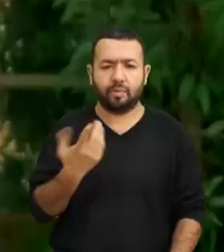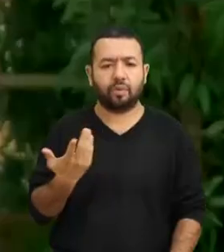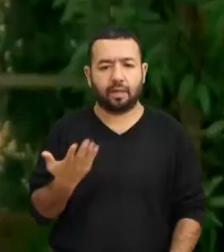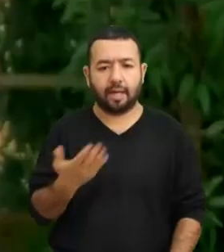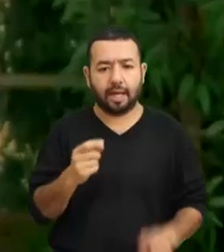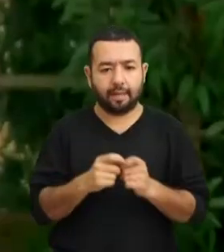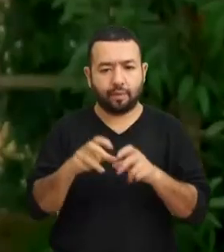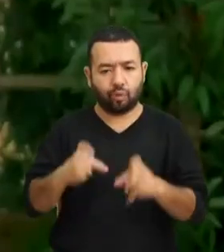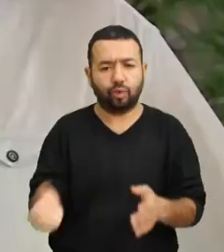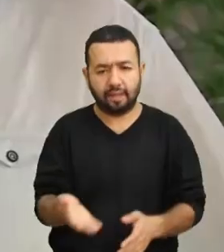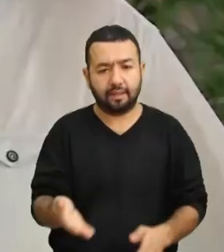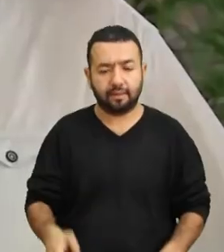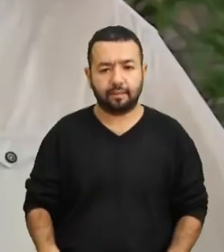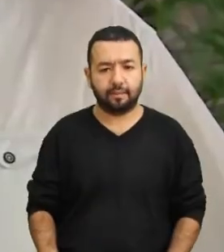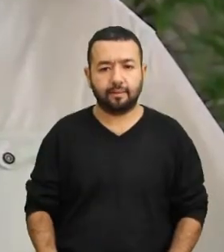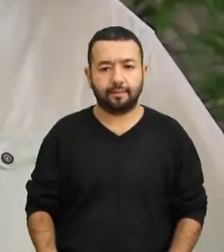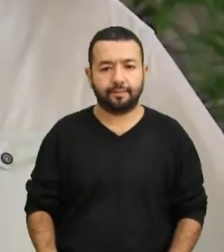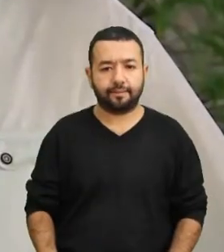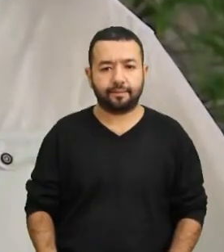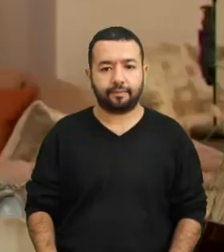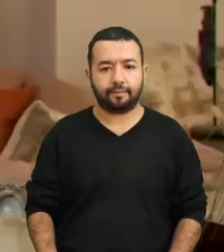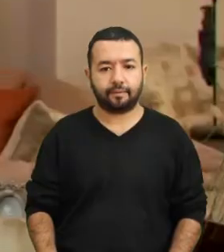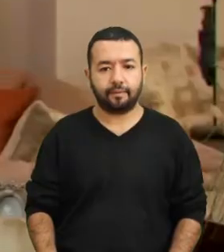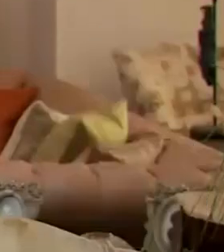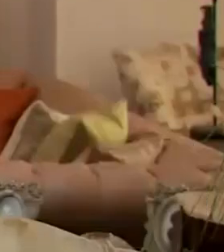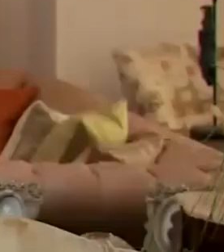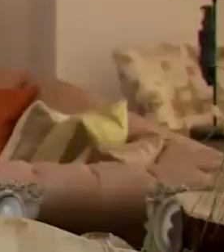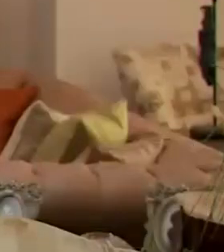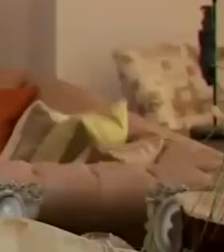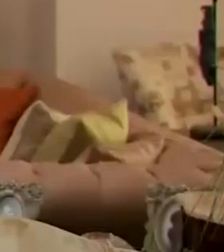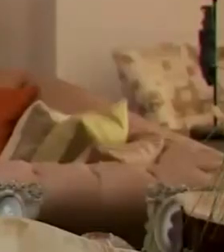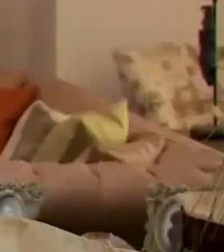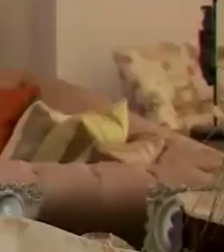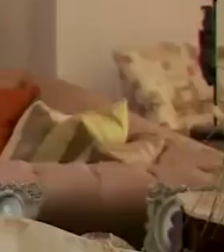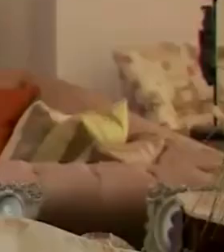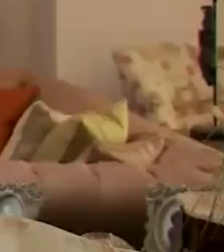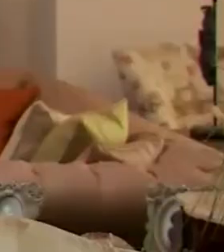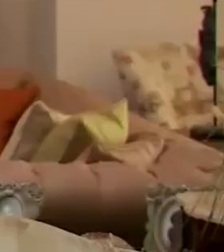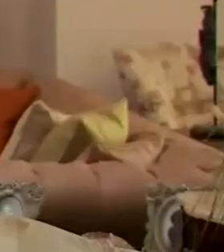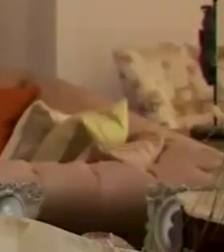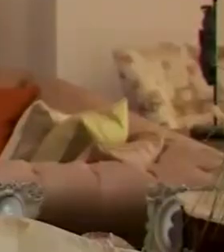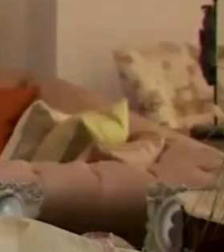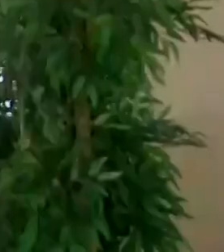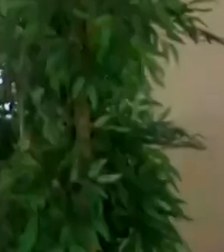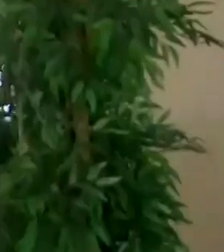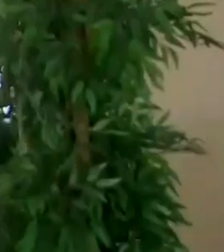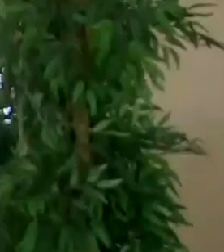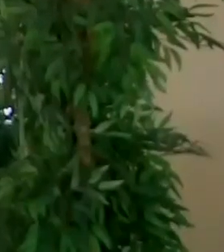Biricik artık geç otur. Hadi. Kemal sağlam sandalyeyi kaş göz ediyor Biricik'e.